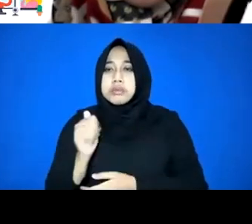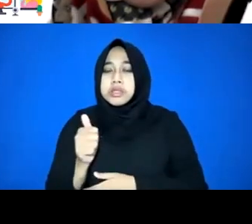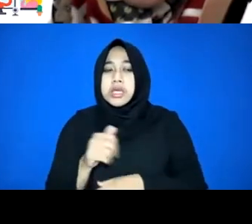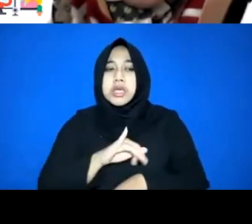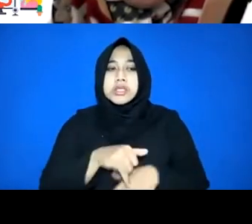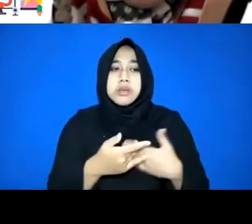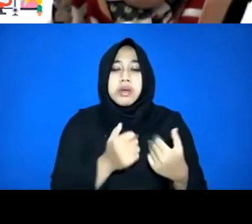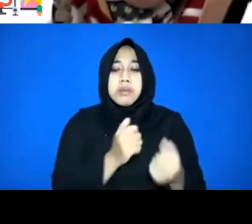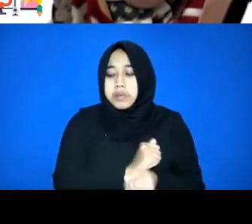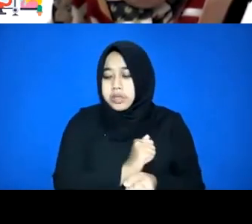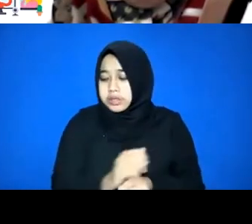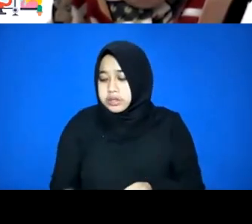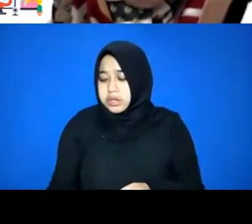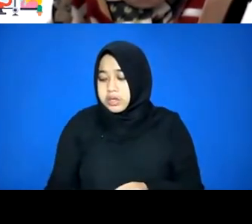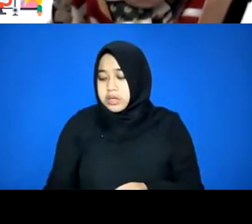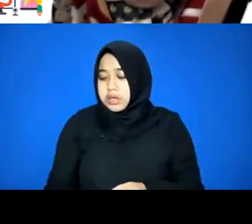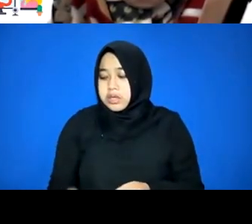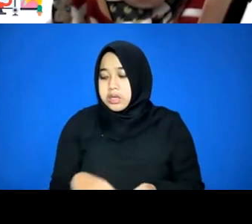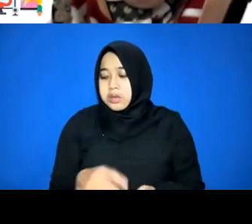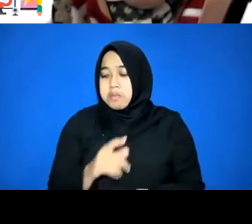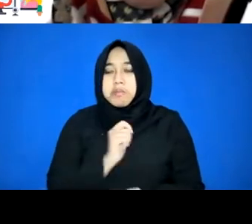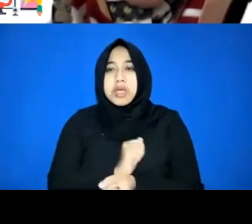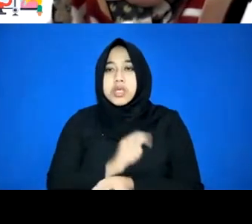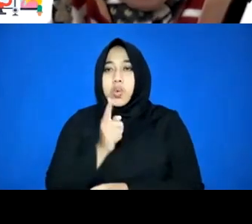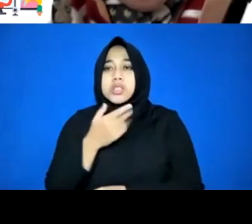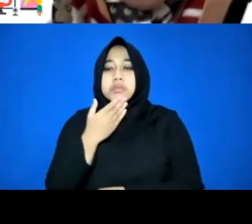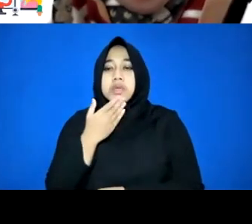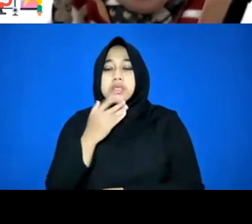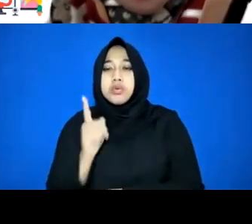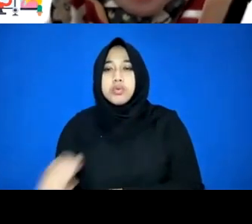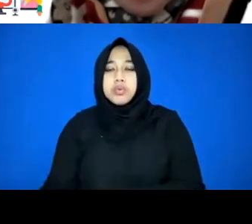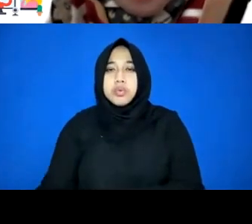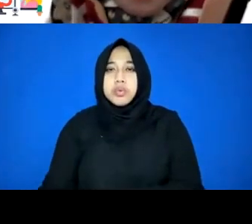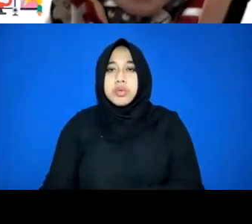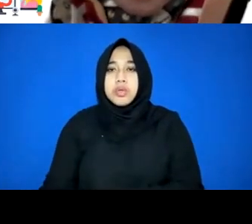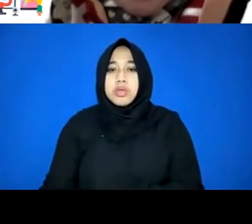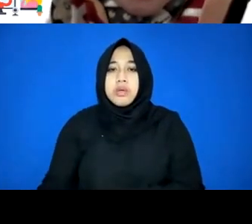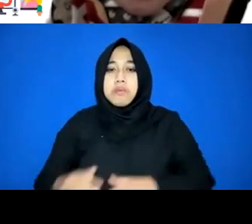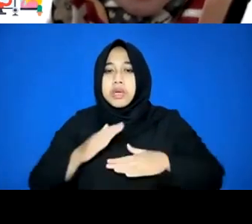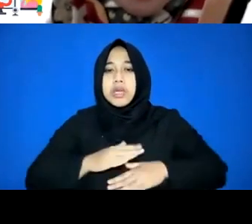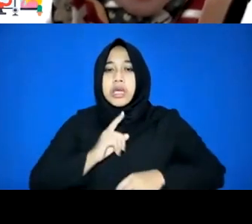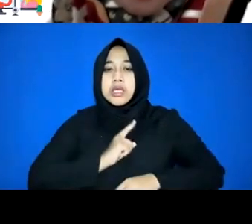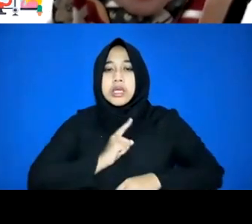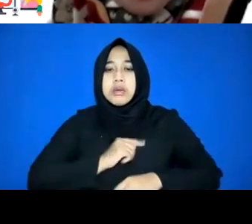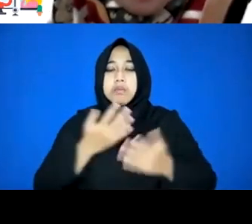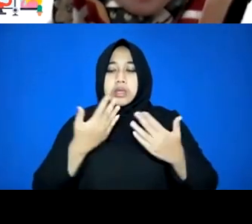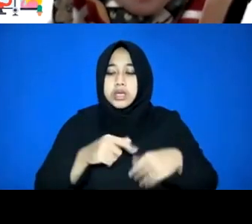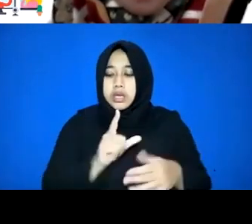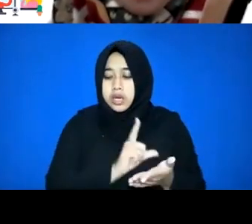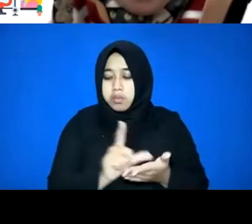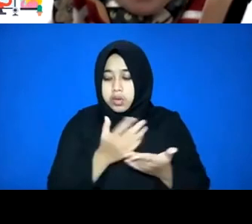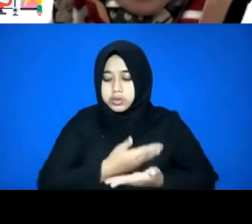memang pekerjaan itu harus terbiasa dulu. Saya pribadi juga menantang diri untuk bisa menyelesaikan laporan sosial